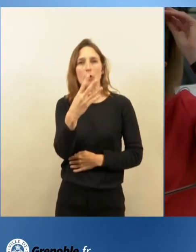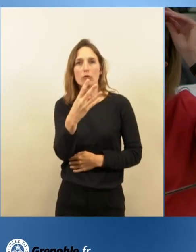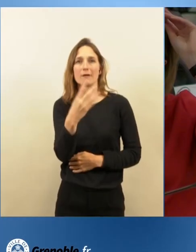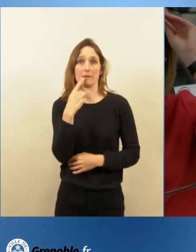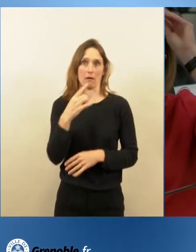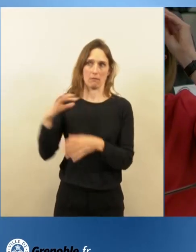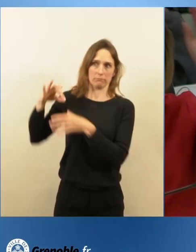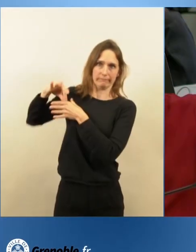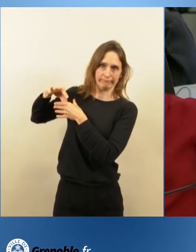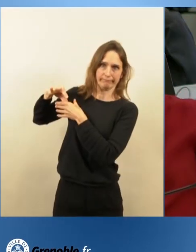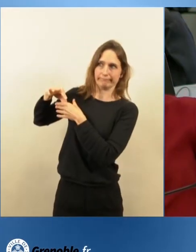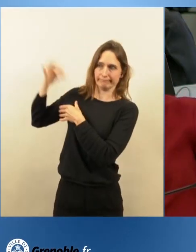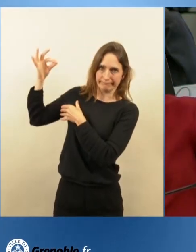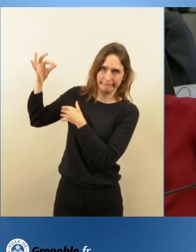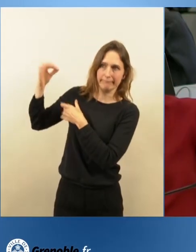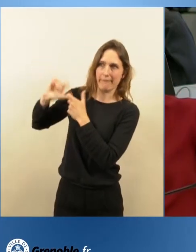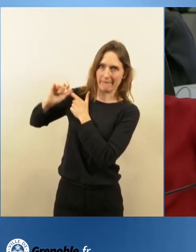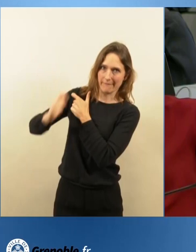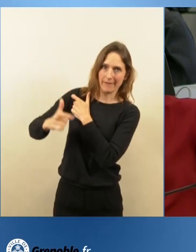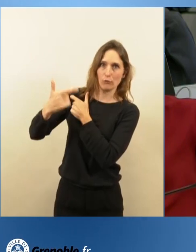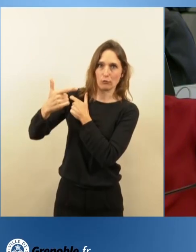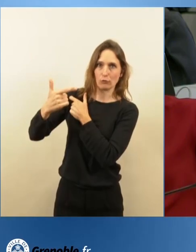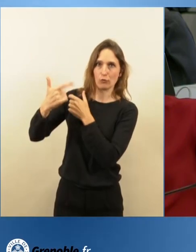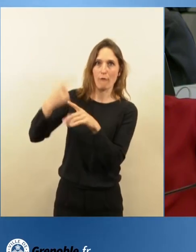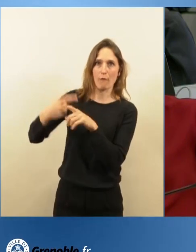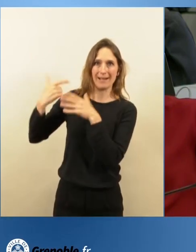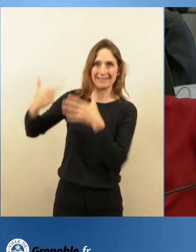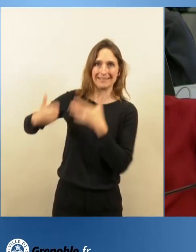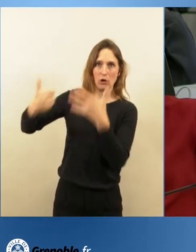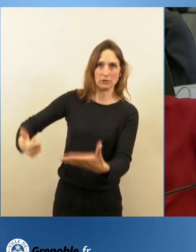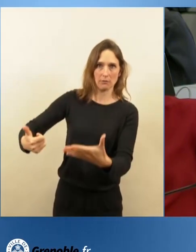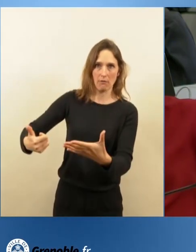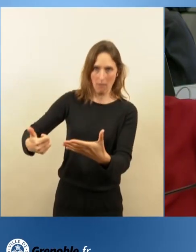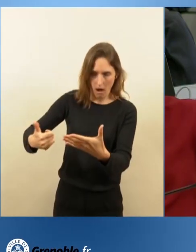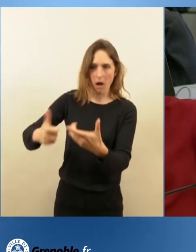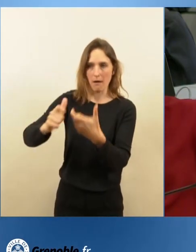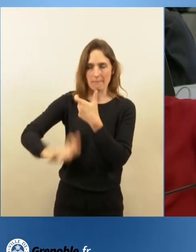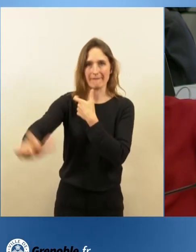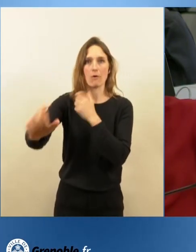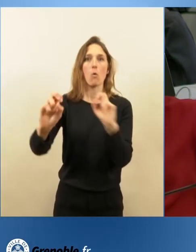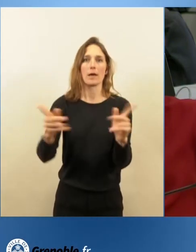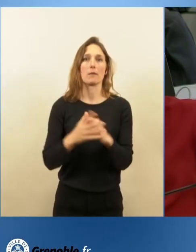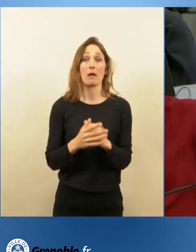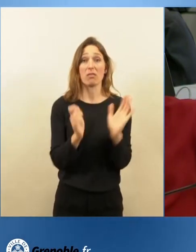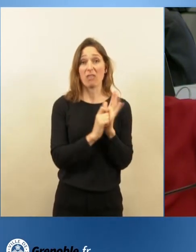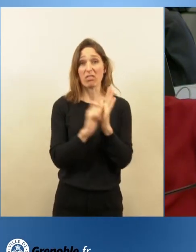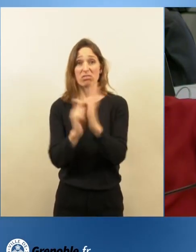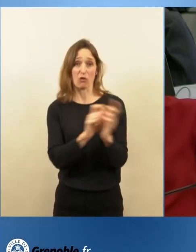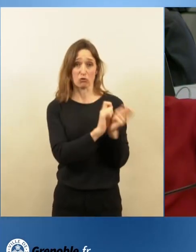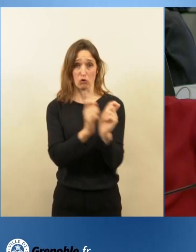deux mandats mais partir de deux dates qui sont jamais les mêmes ne permettent pas la comparaison et ne permet pas une lecture claire de